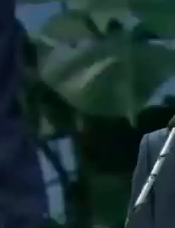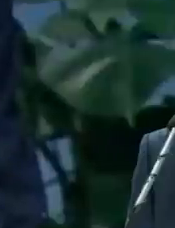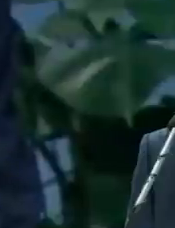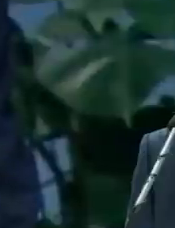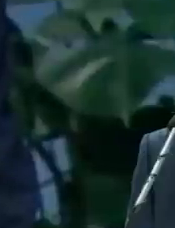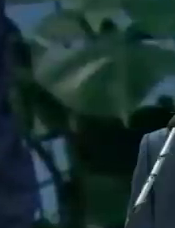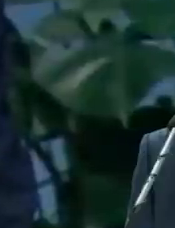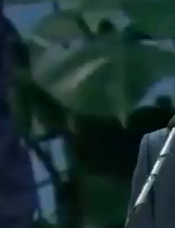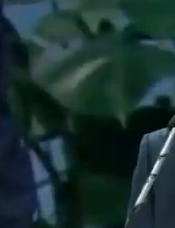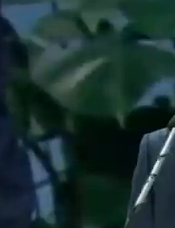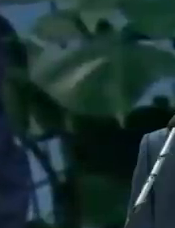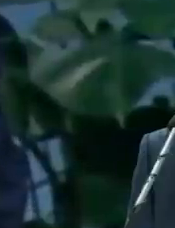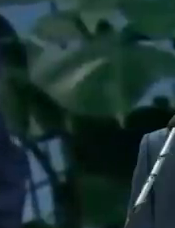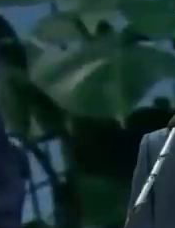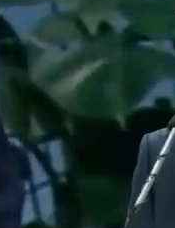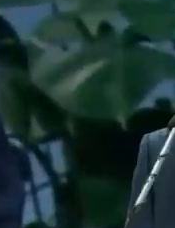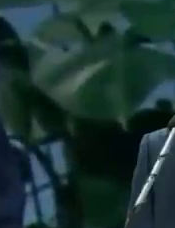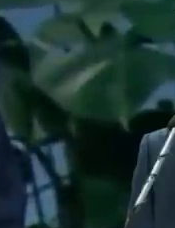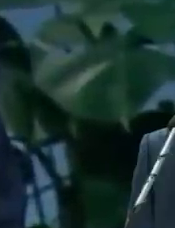할렐루야.